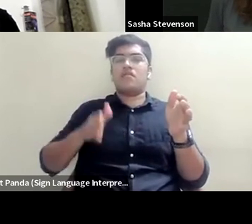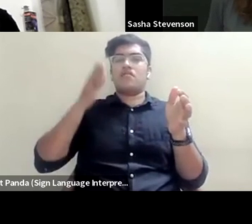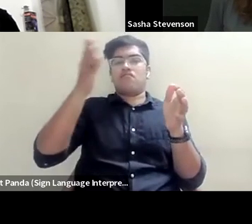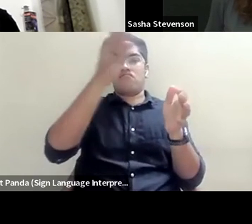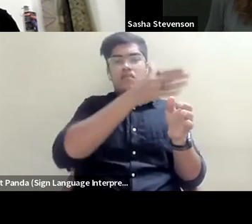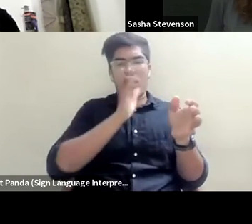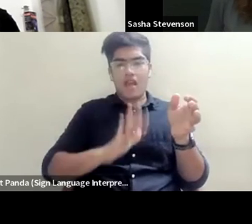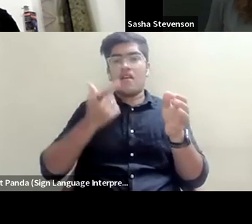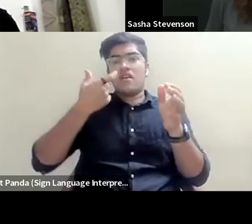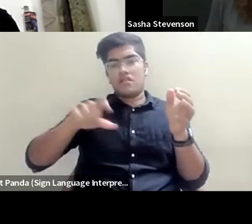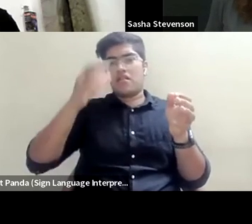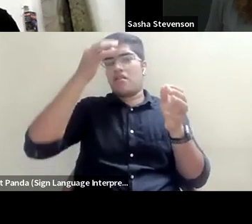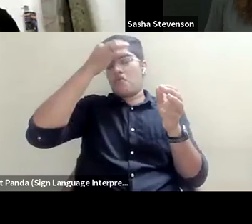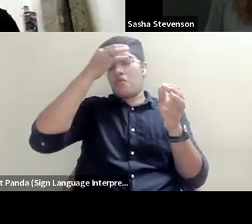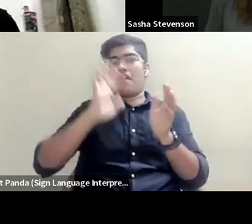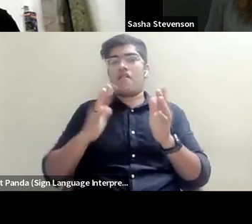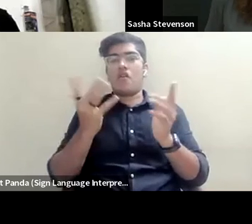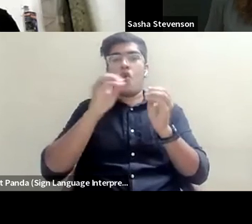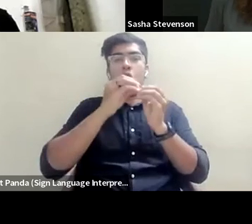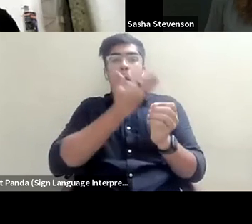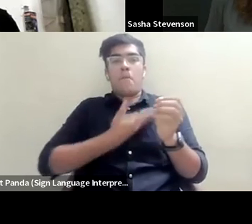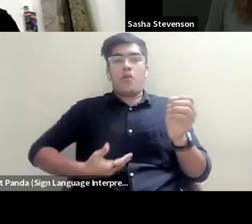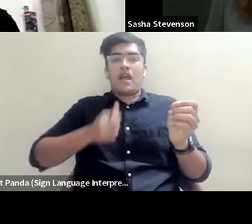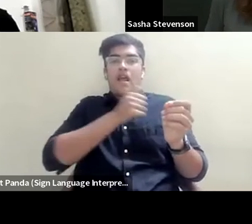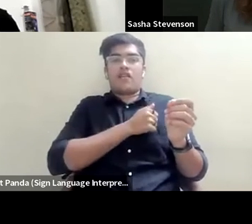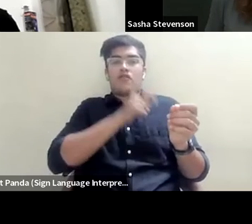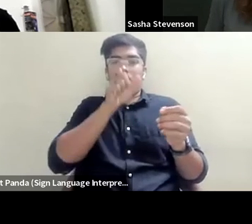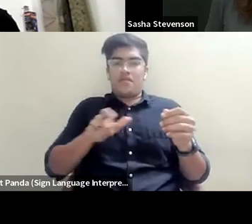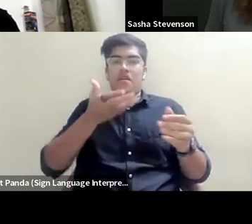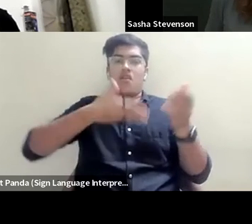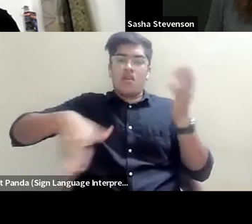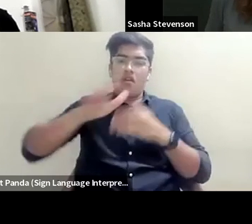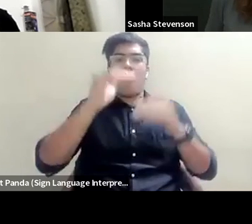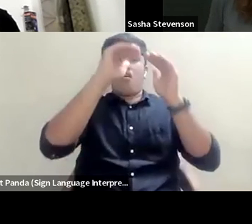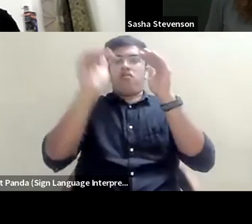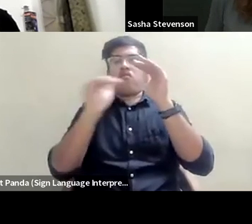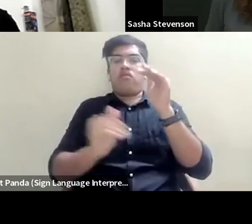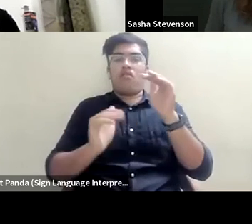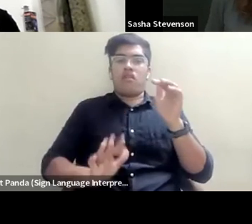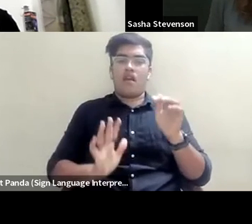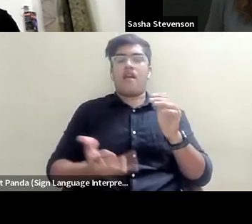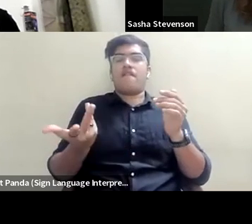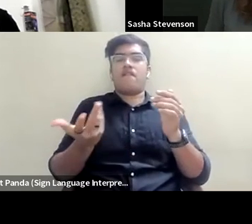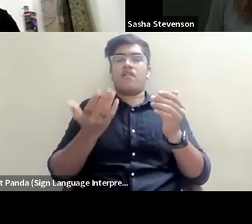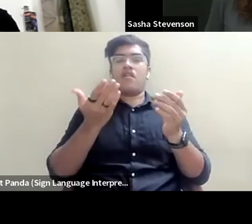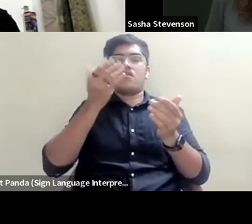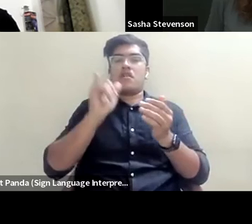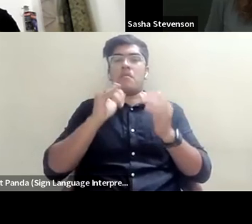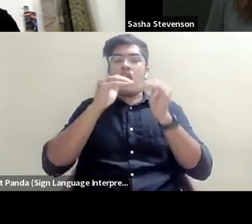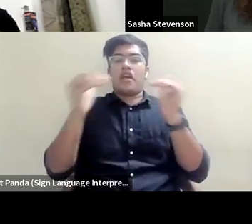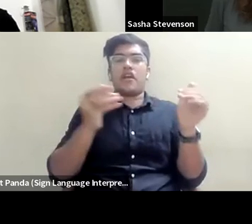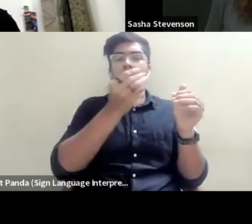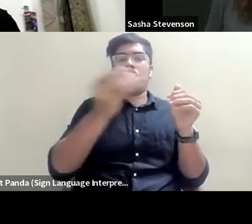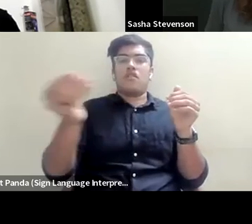मतलब ये जो ब्राह्मणिकल एटीट्यूड के लोग जो है उधर कास्टिज्म कर रहे हैं. अमेरिका में भी कास्टिज्म कर रहे हैं. तो ये